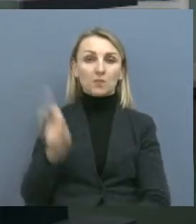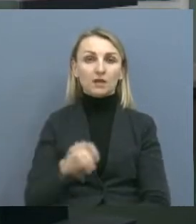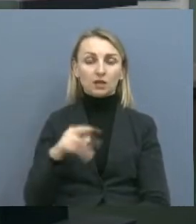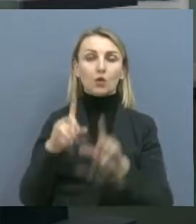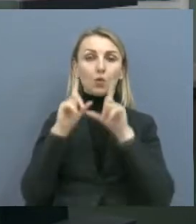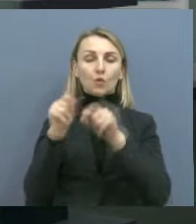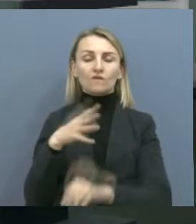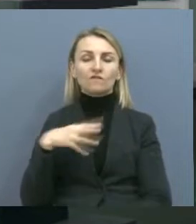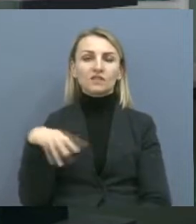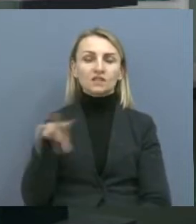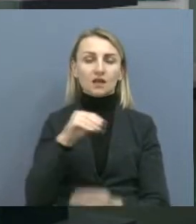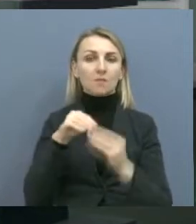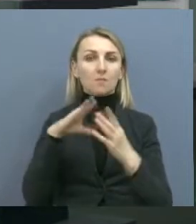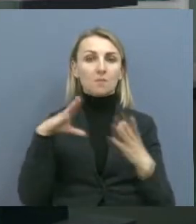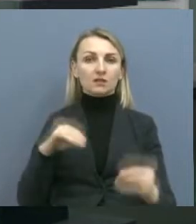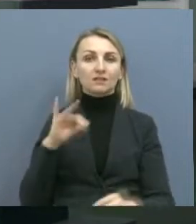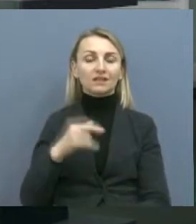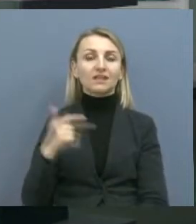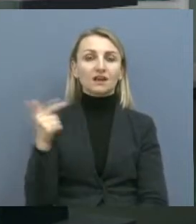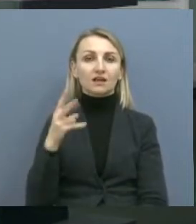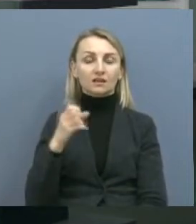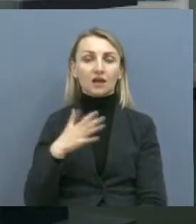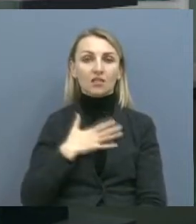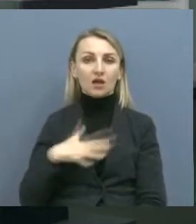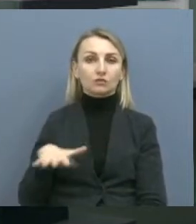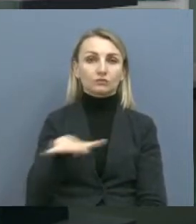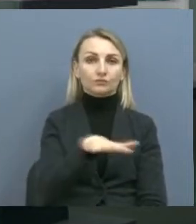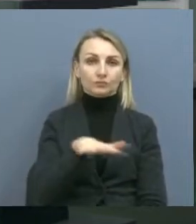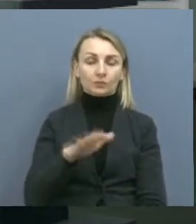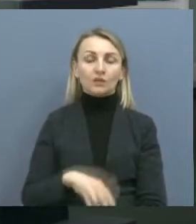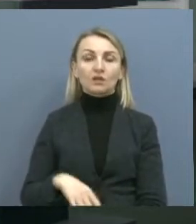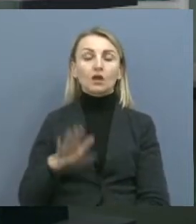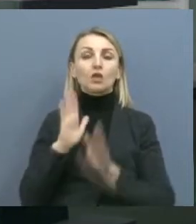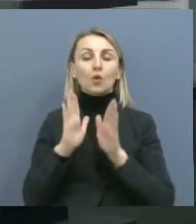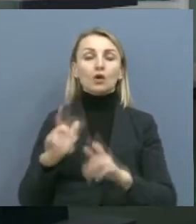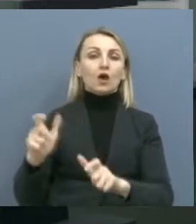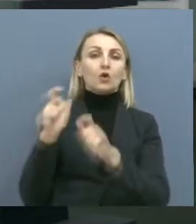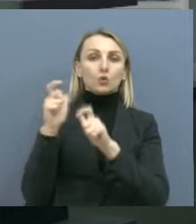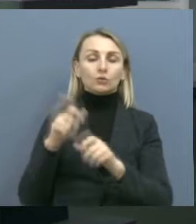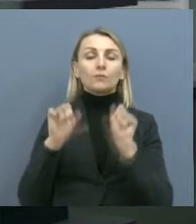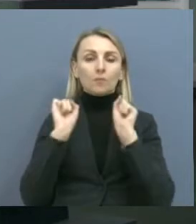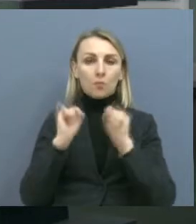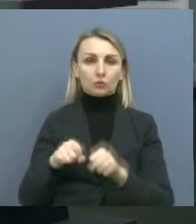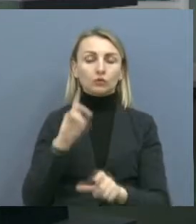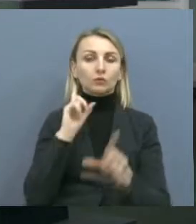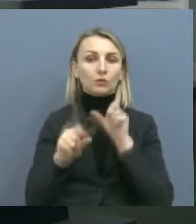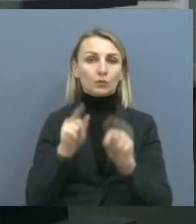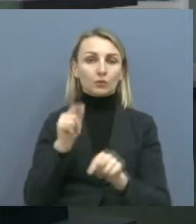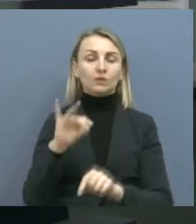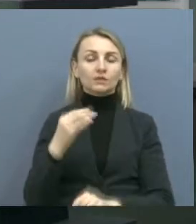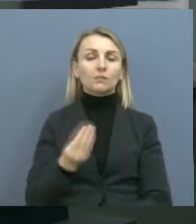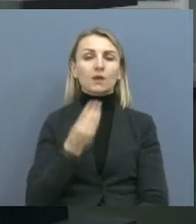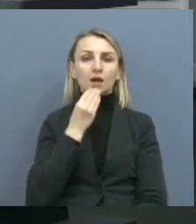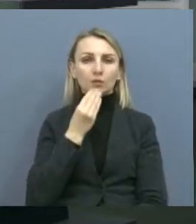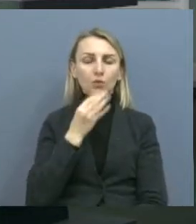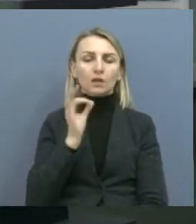всех автотранспортных средств и граждан на территорию региона. Исключение транзитный грузовой автотранспорт, а также грузы с